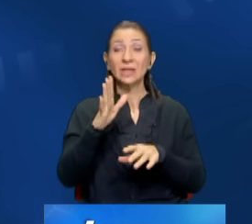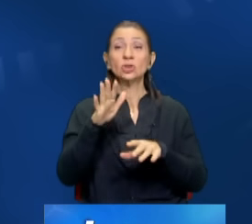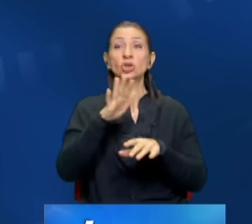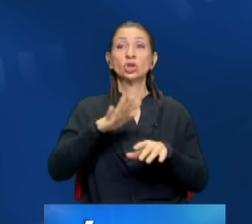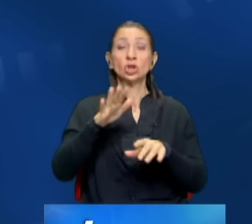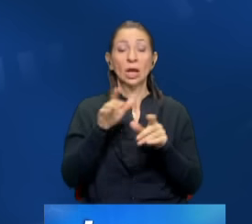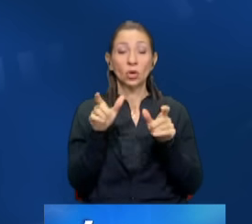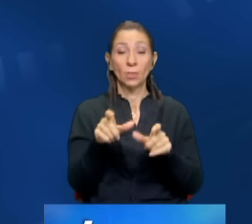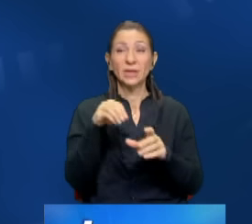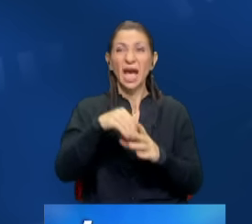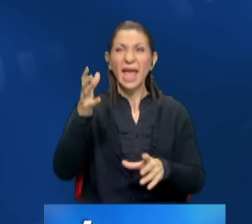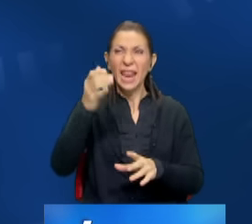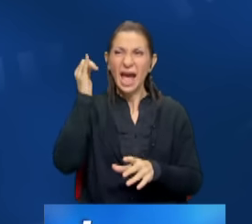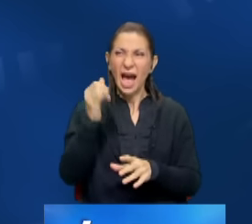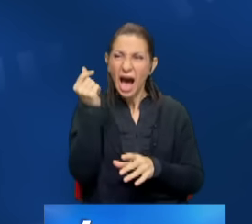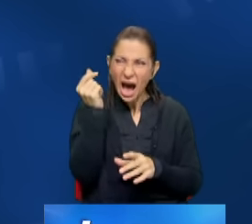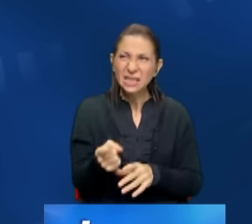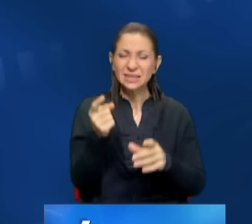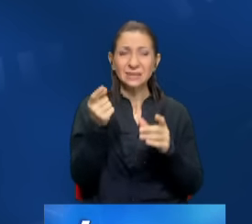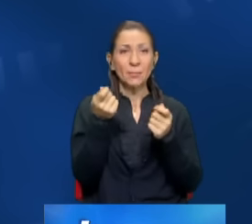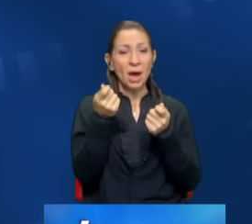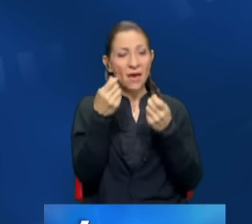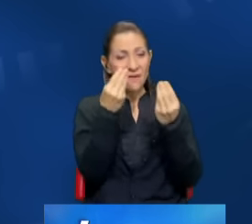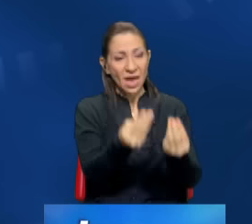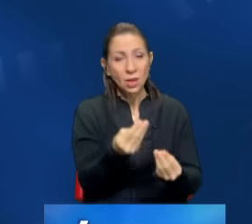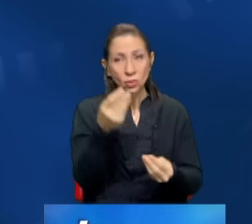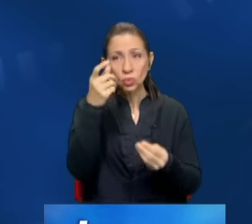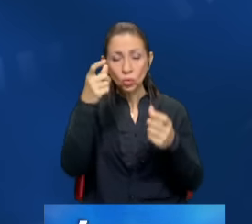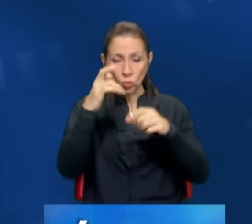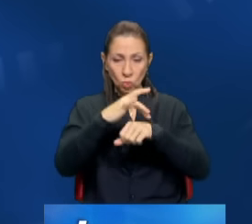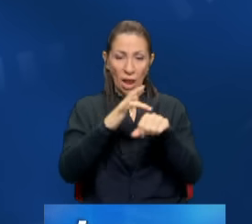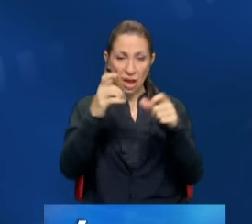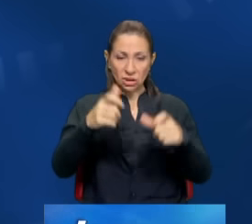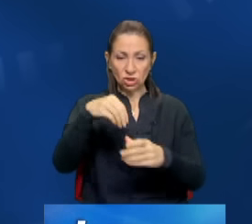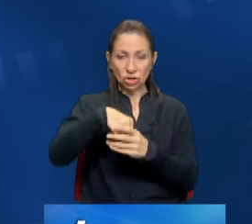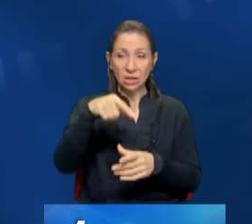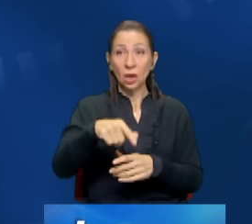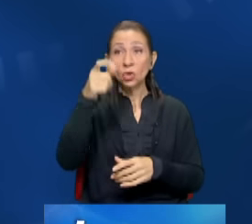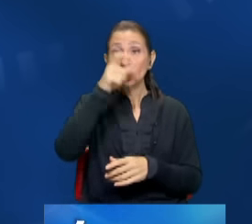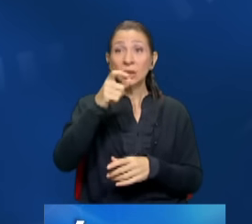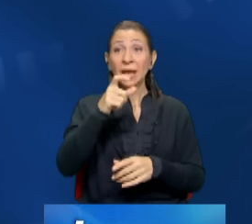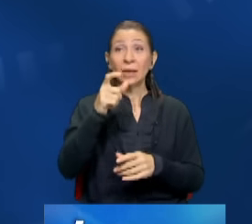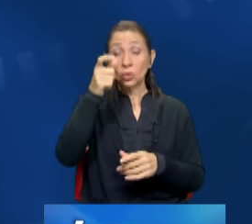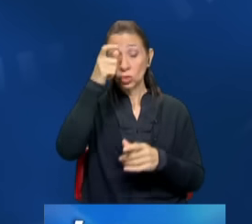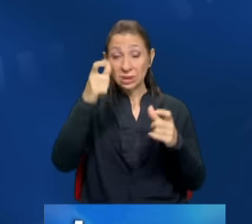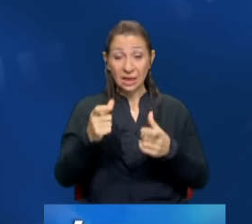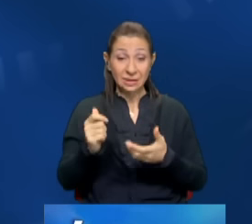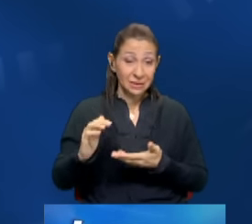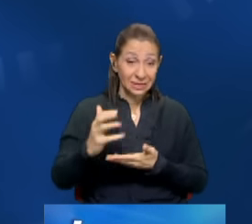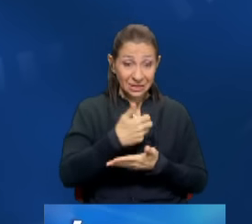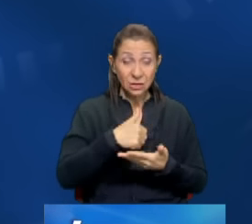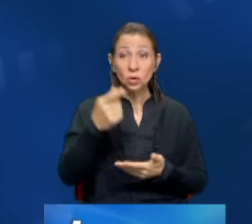sosyal koruma için en az harcama yapan ülkeler arasında diyor Diskar. Türkiye gayri safi yurt içi